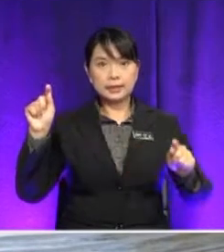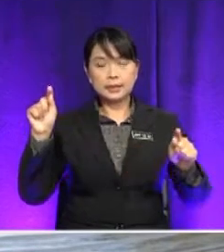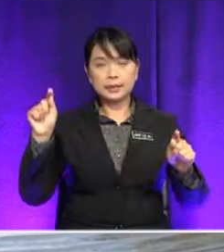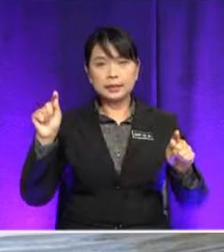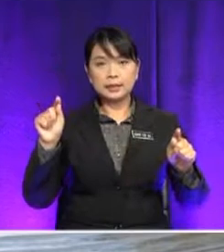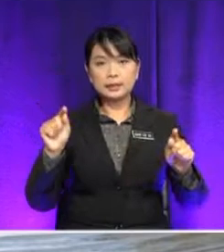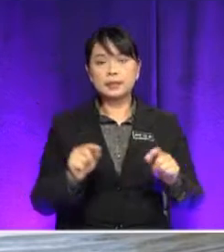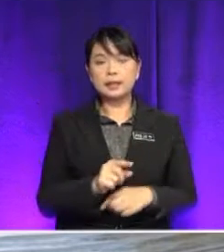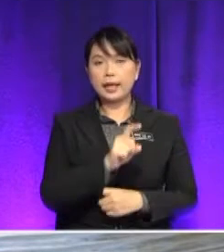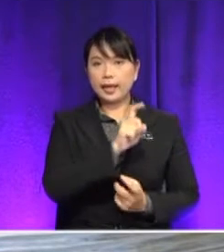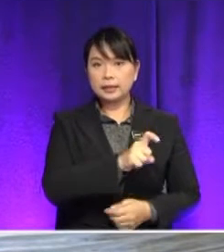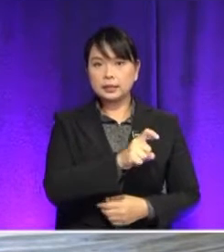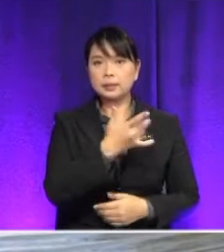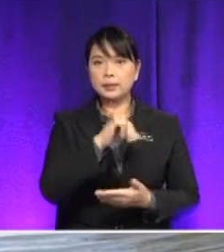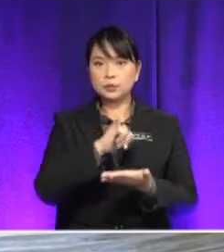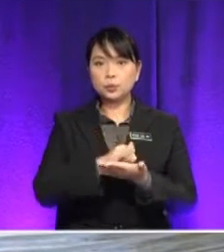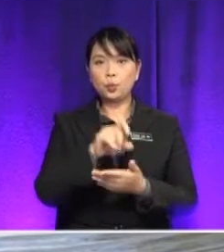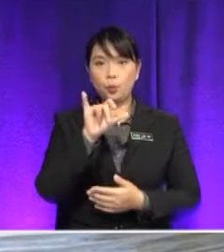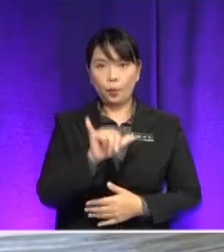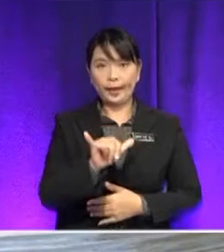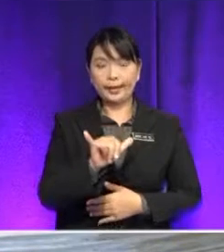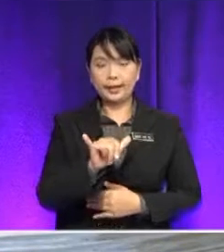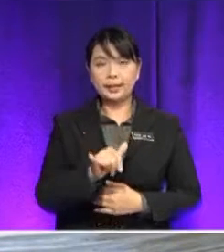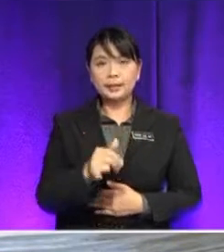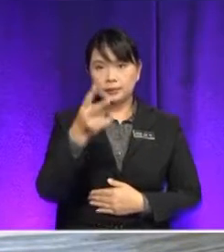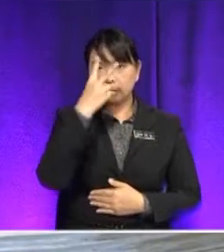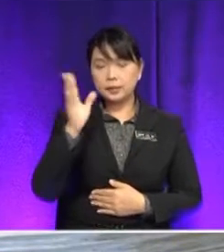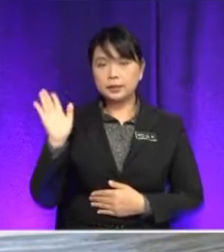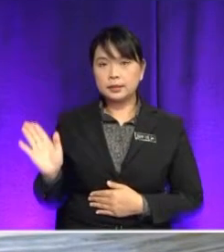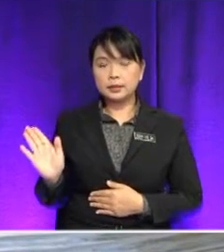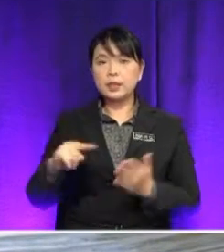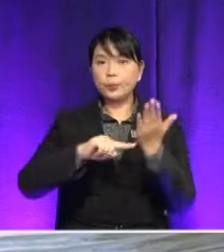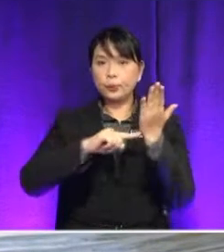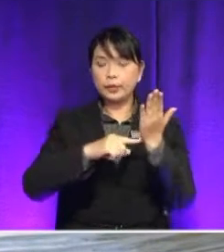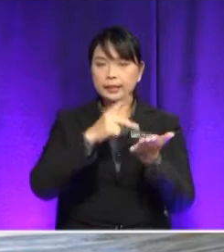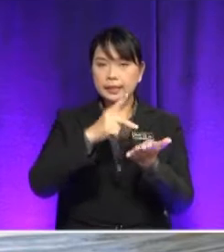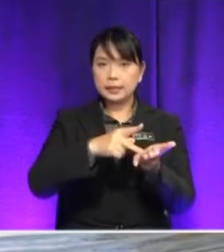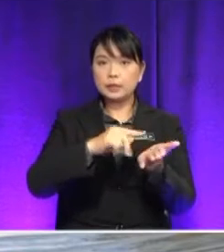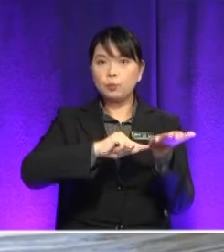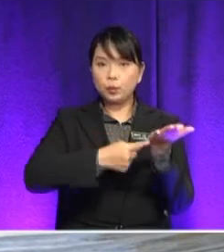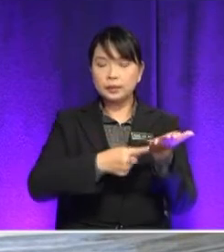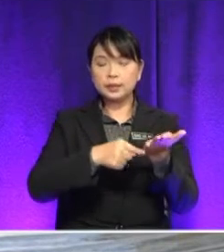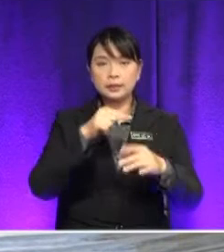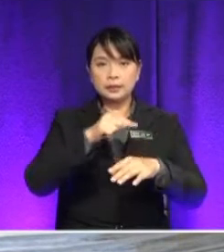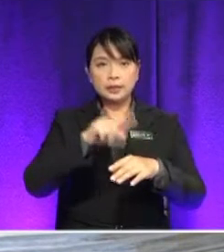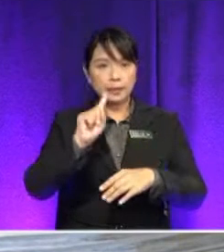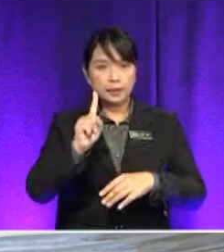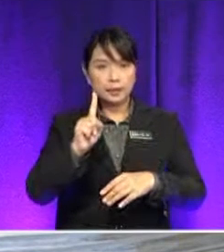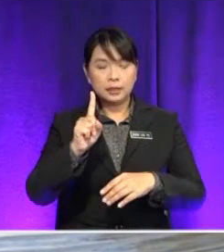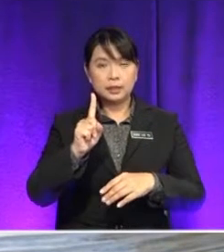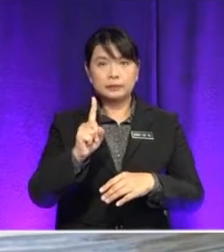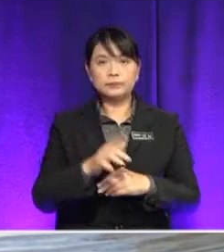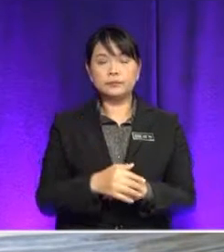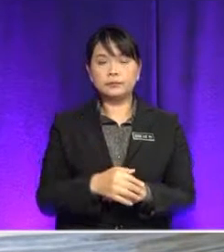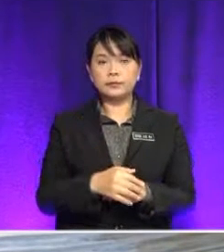asalnya white dimana disitu jakang akhire D pada mulanya dimana dia akan berayun pergi dan balik semoga